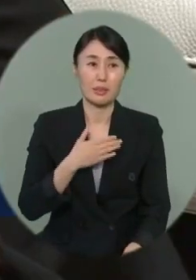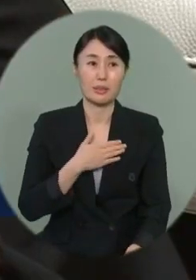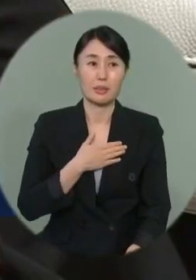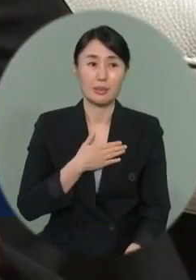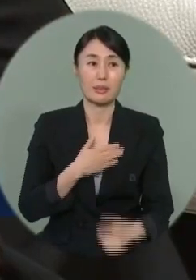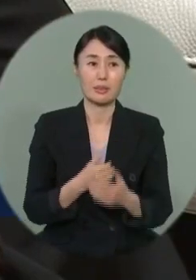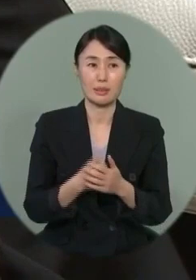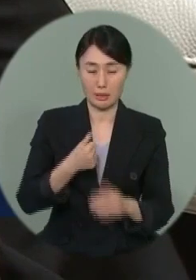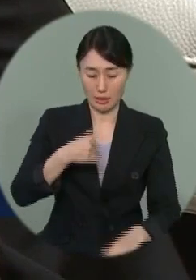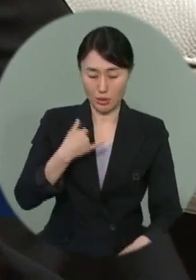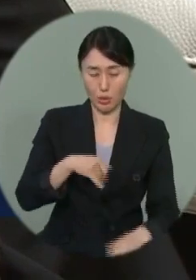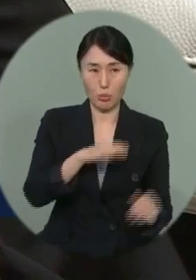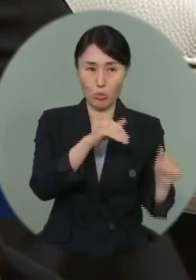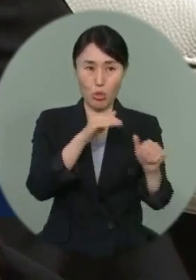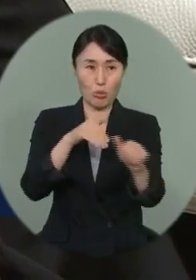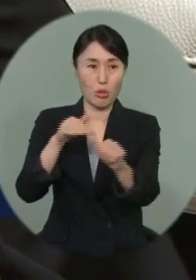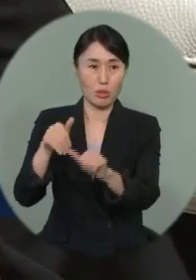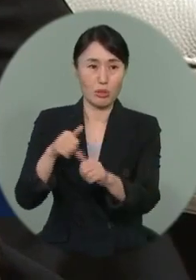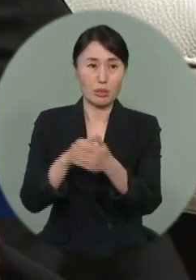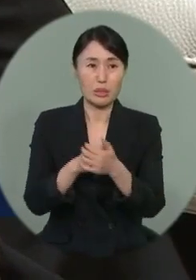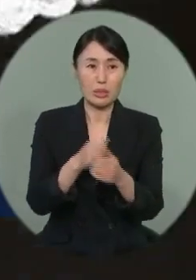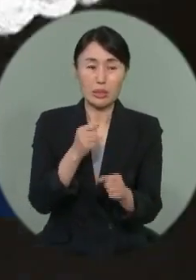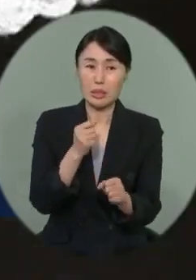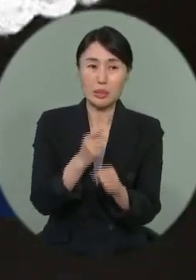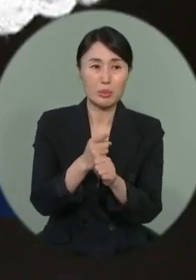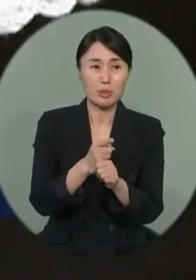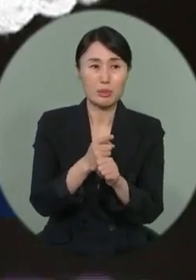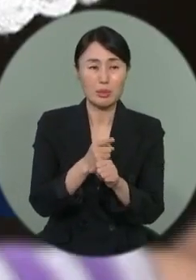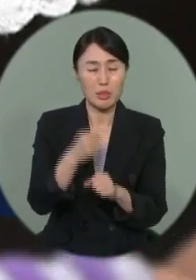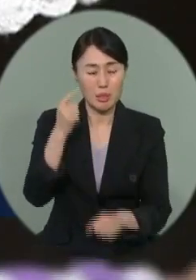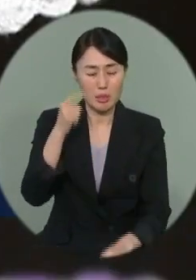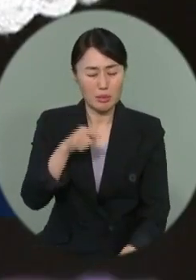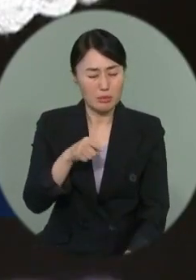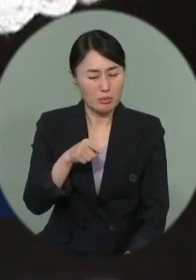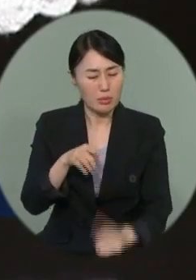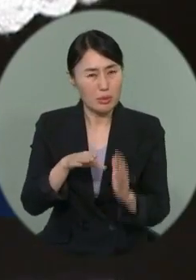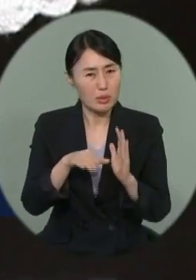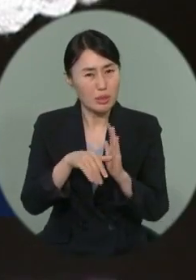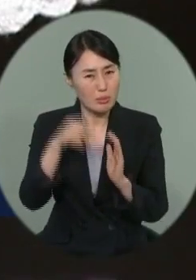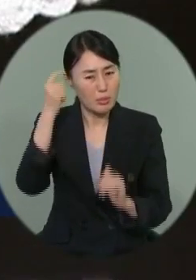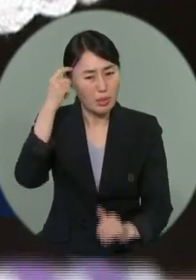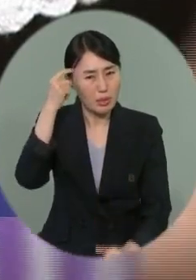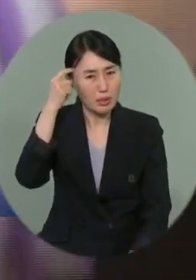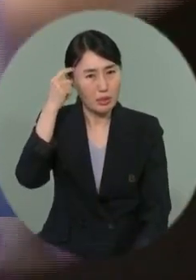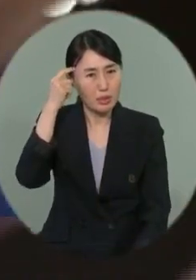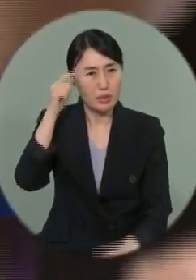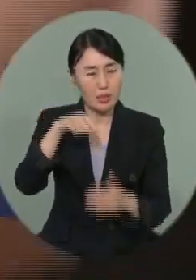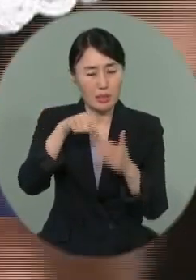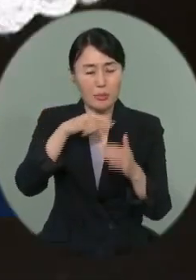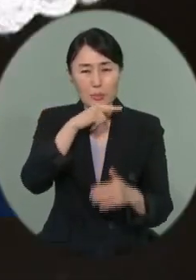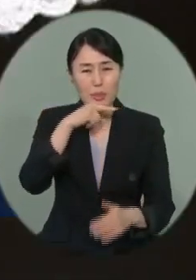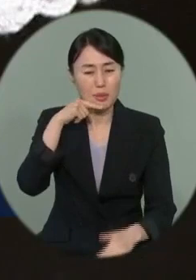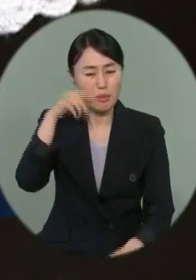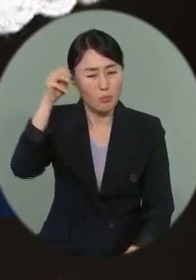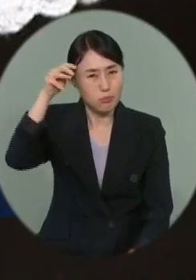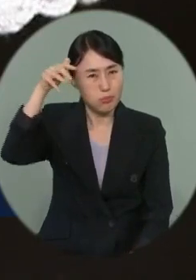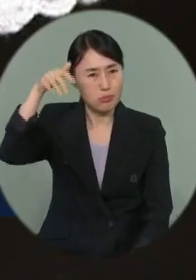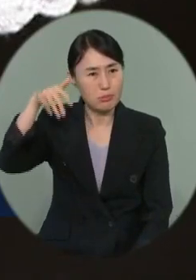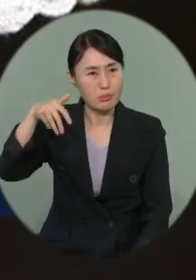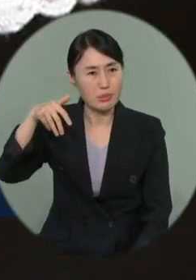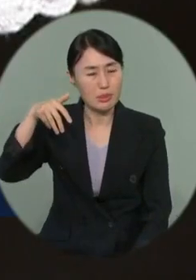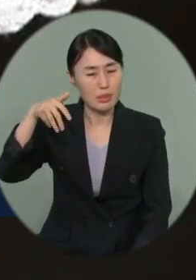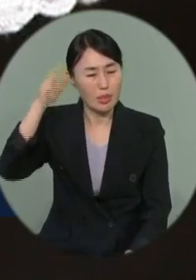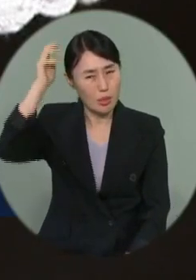자식들을 불러라. 거기서 이제 이미 우리 아저씨는 거기서 이제 머리 쪽에는 피가 이제 터져가지고